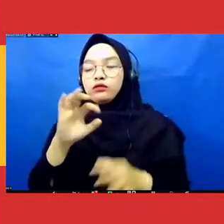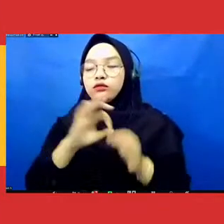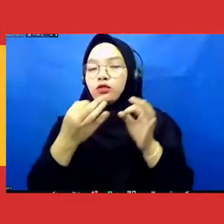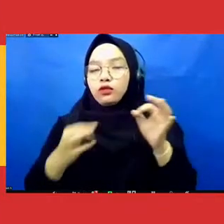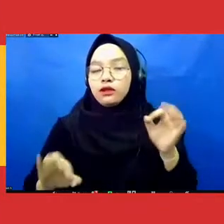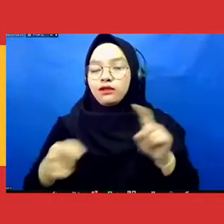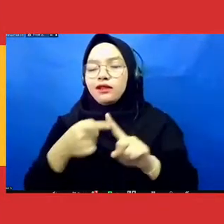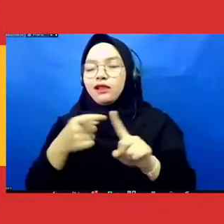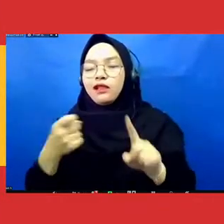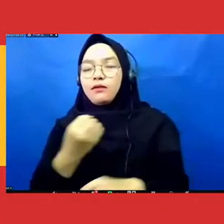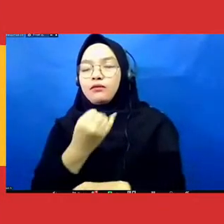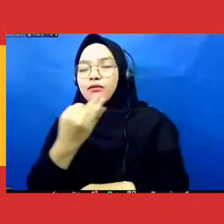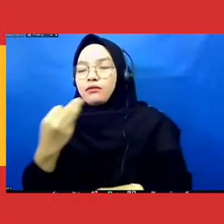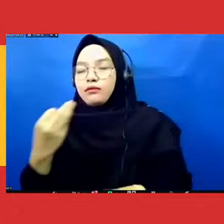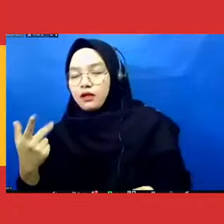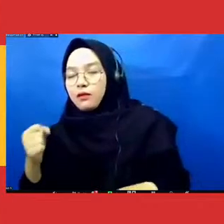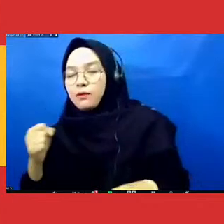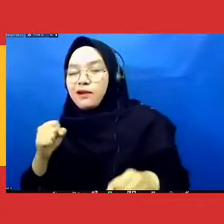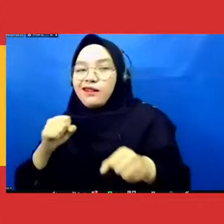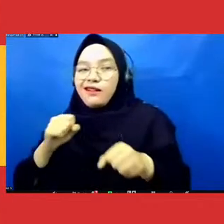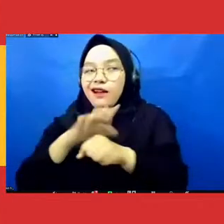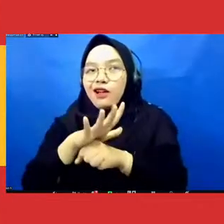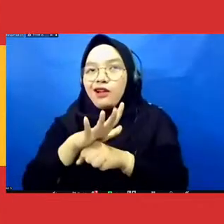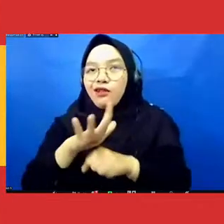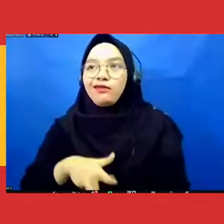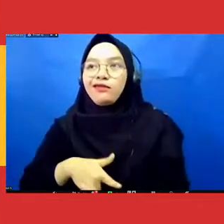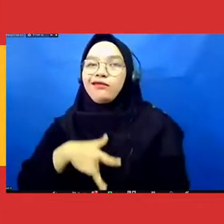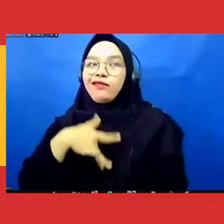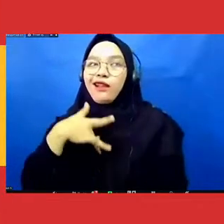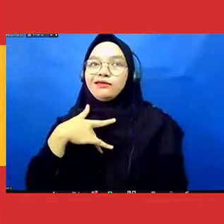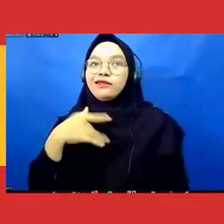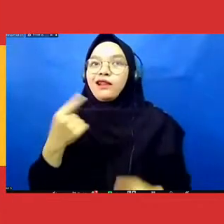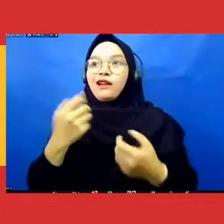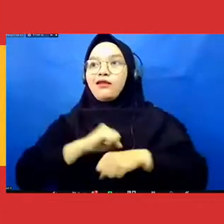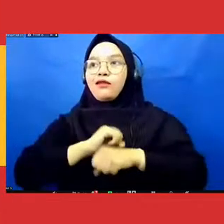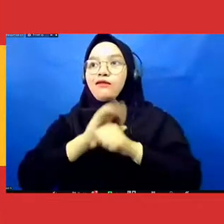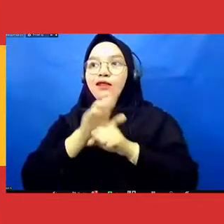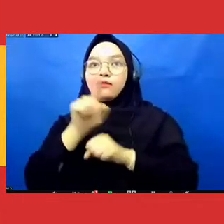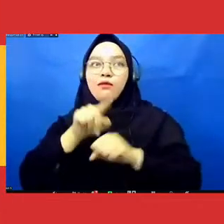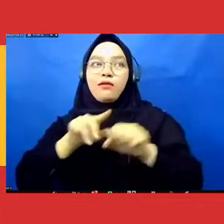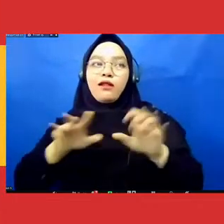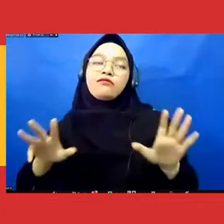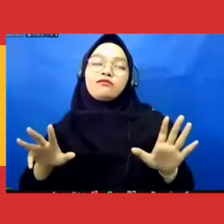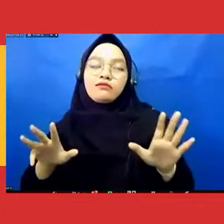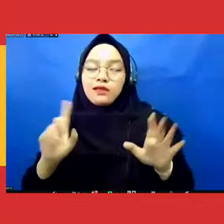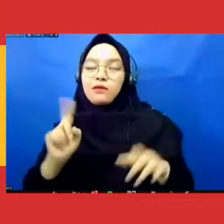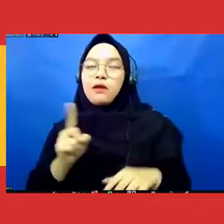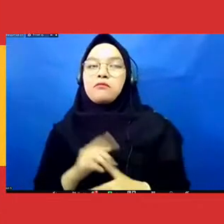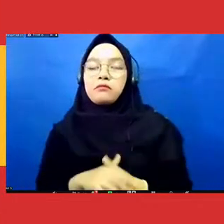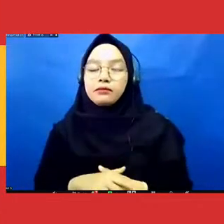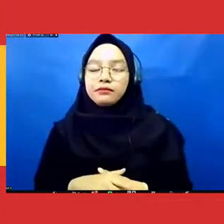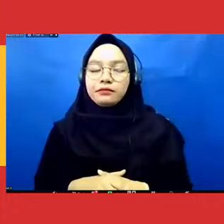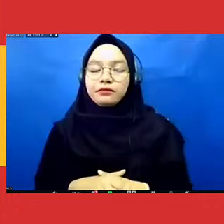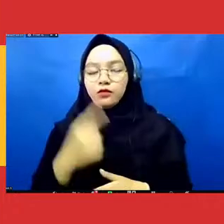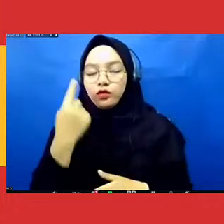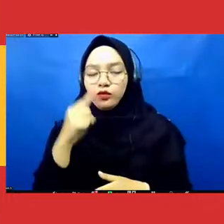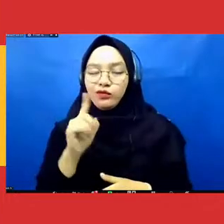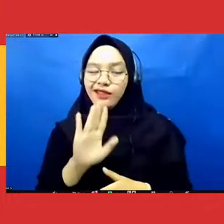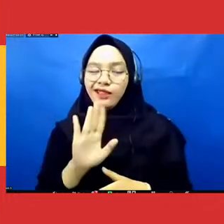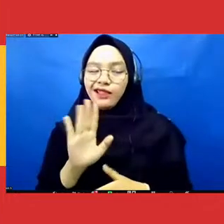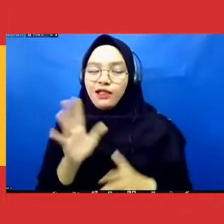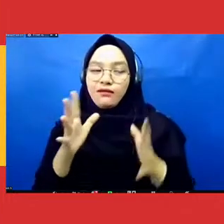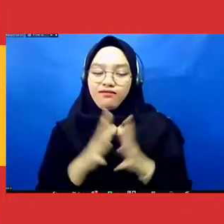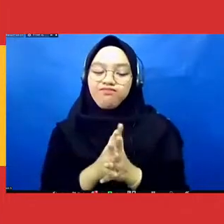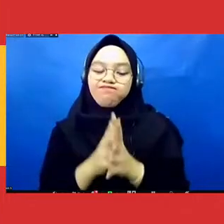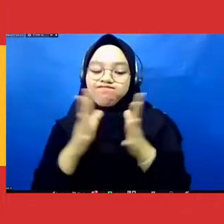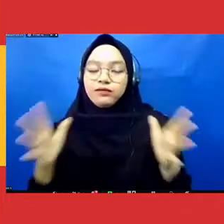beberapa impact yang dirasakan dari pandemi COVID-19. Nah, untuk tidak memperpanjang